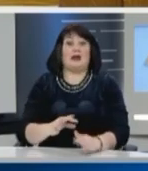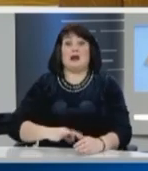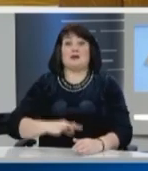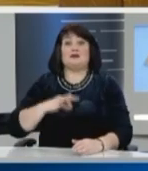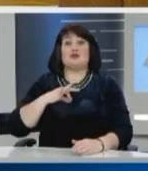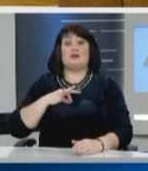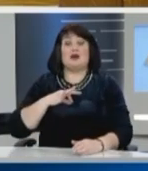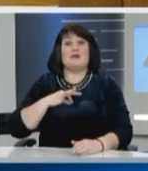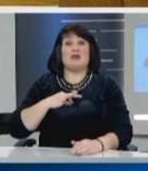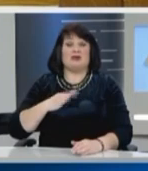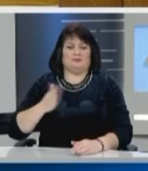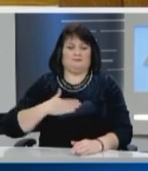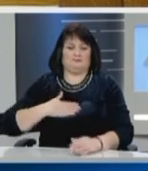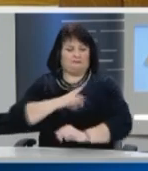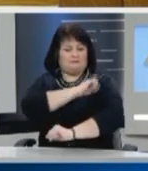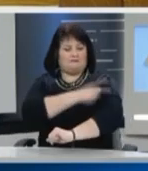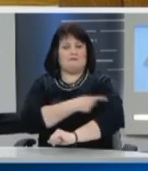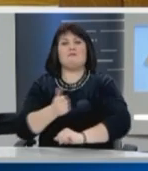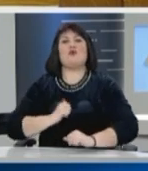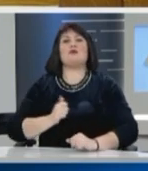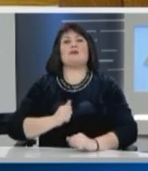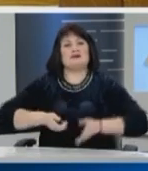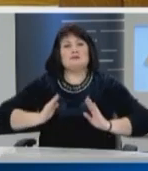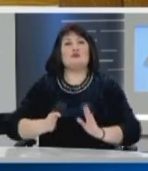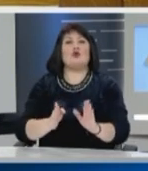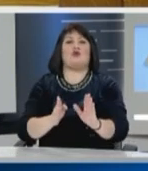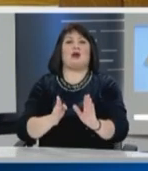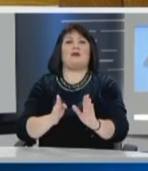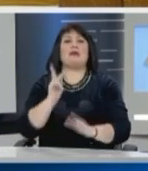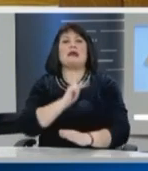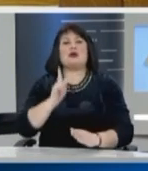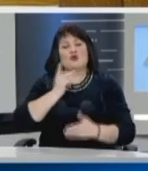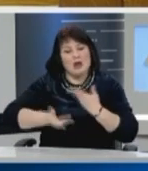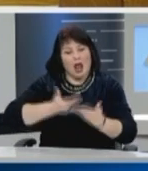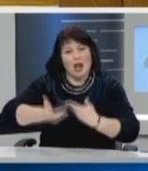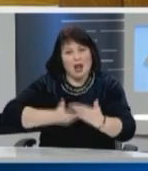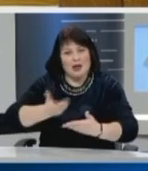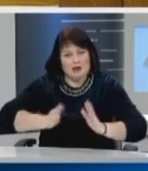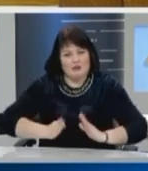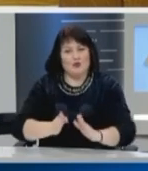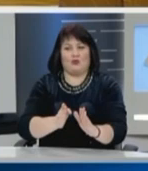με αξιοπρέπεια και με τις δικές της δυνάμεις στο δρόμο της κοινωνικής αλληλεγγύης